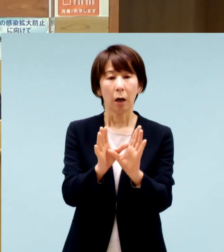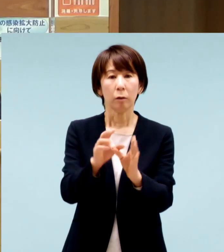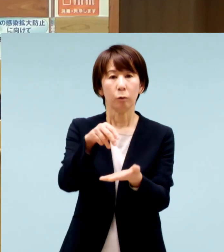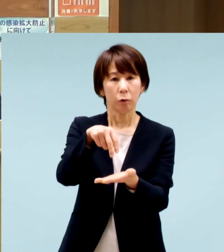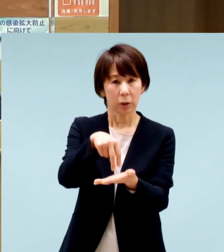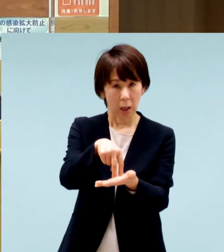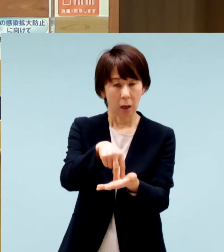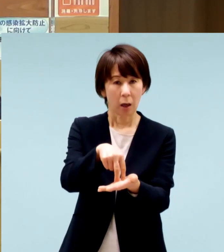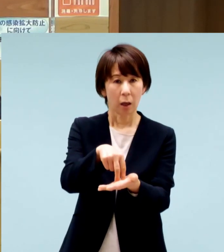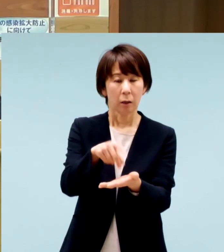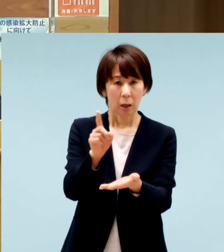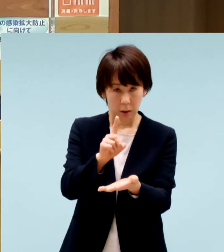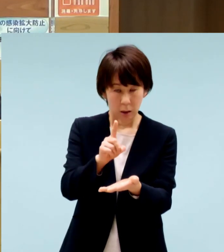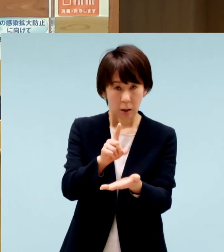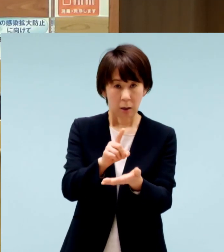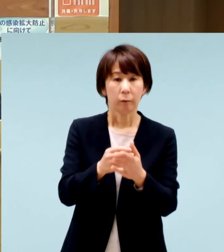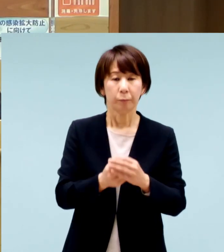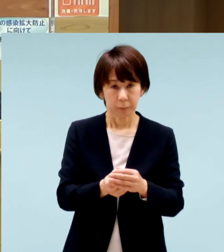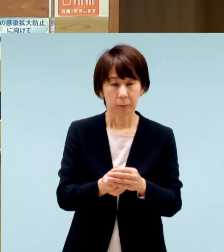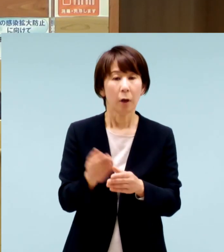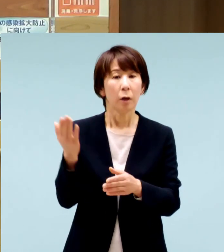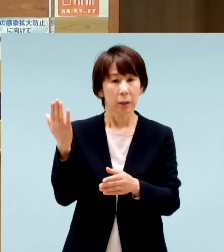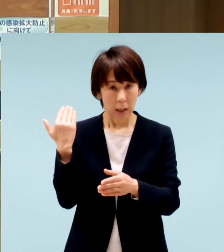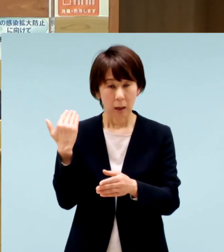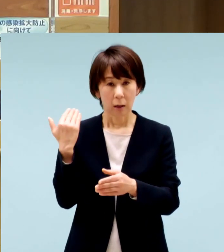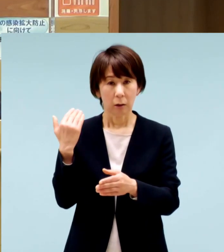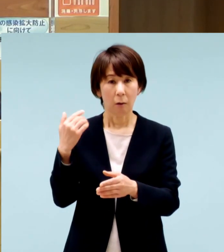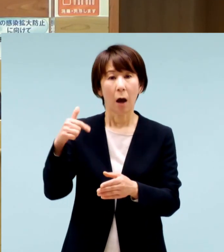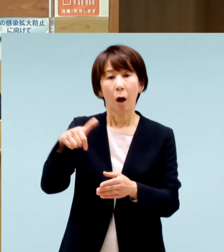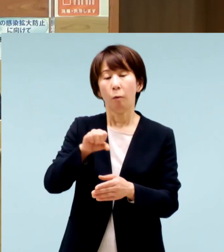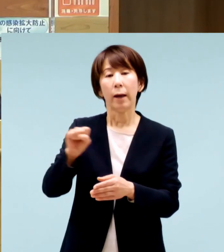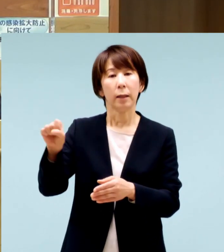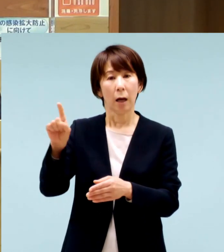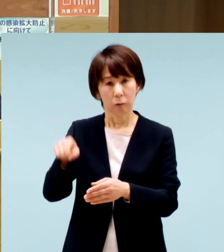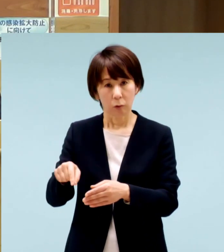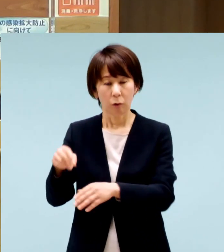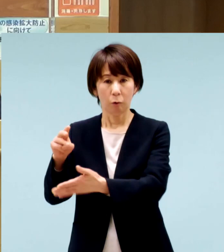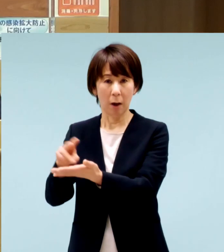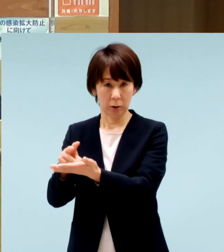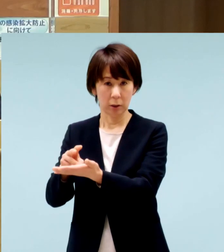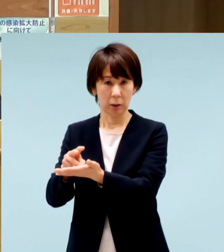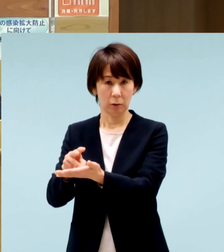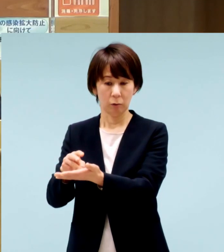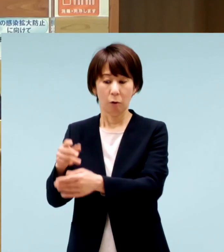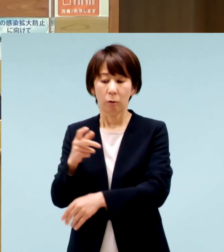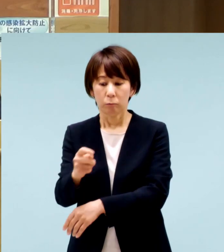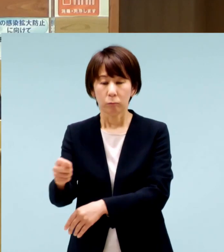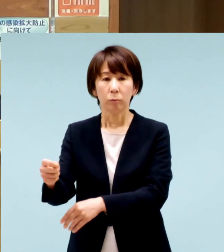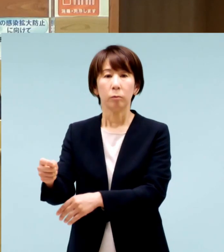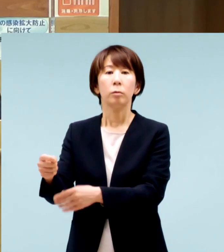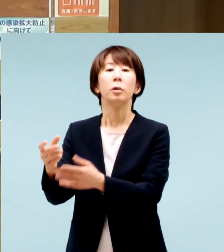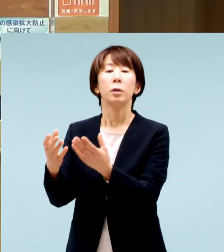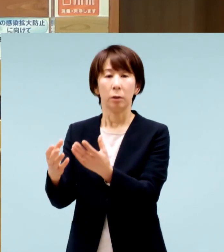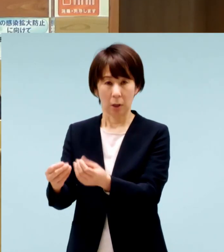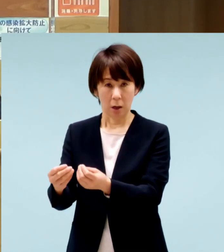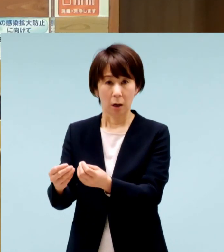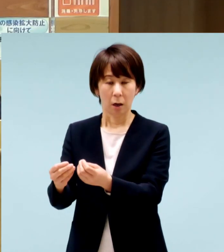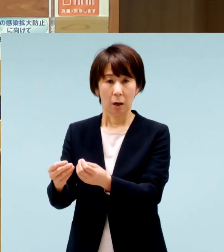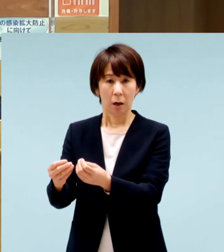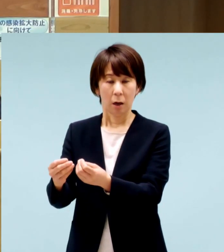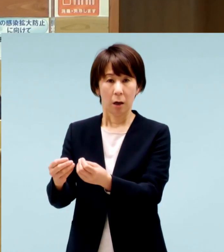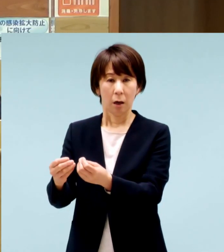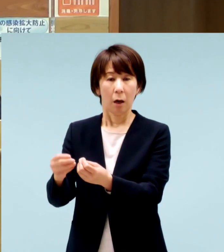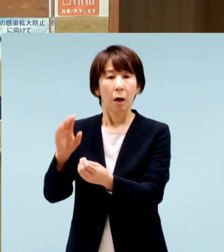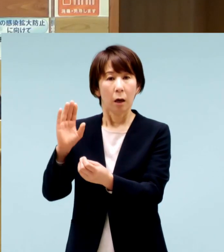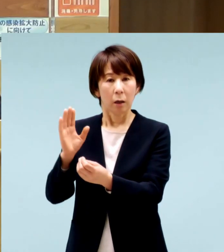ですね、医療機関はファイザーなどでですね、取り扱っていた場合についてはまた違う